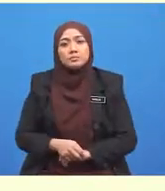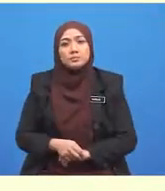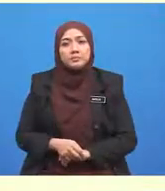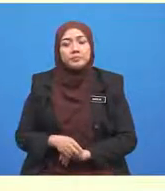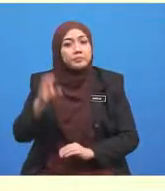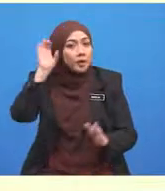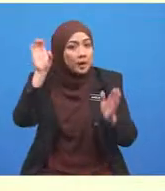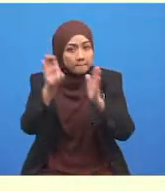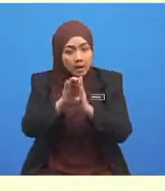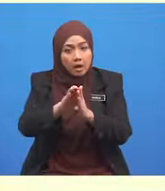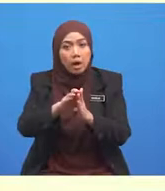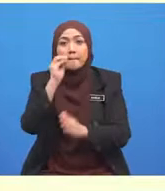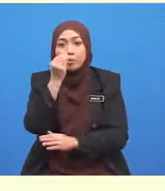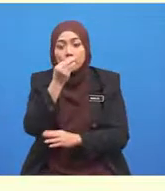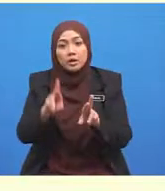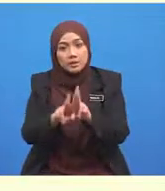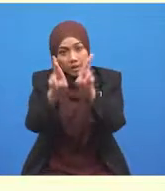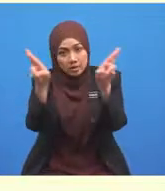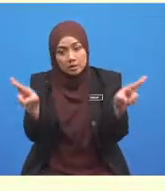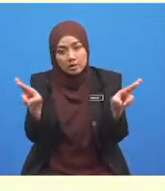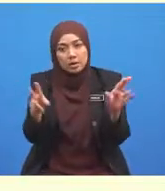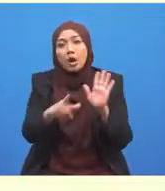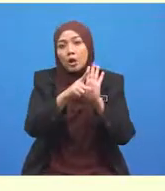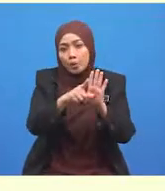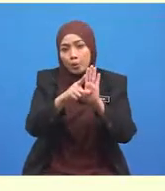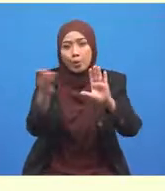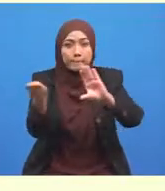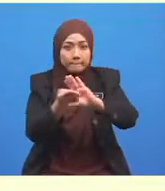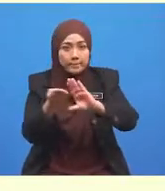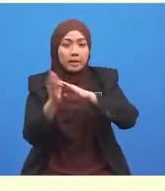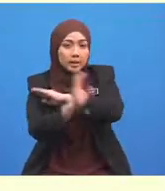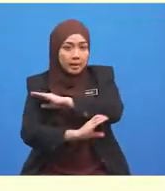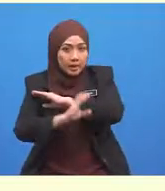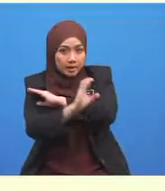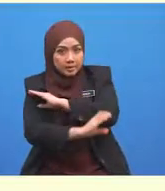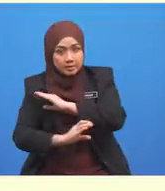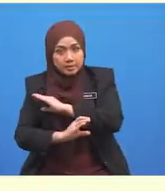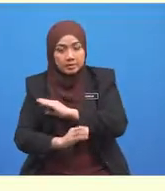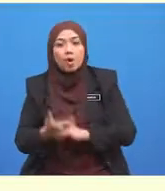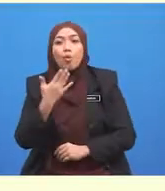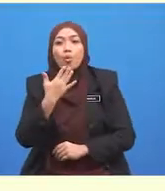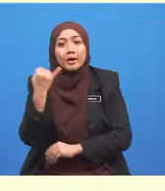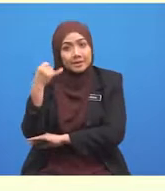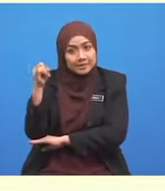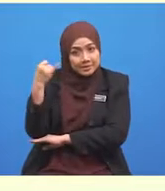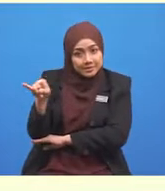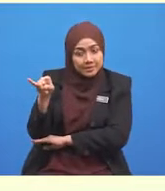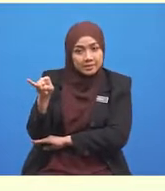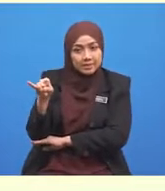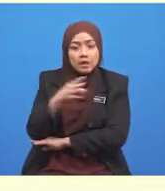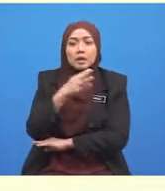gambar bunga raya, logo Bank Negara, berwarna jingga